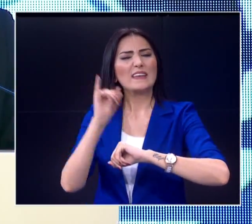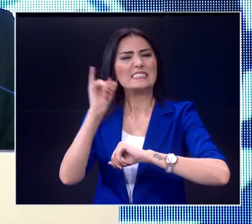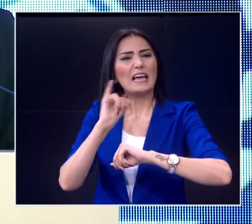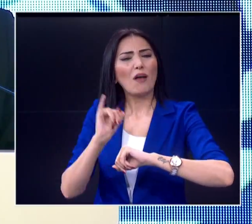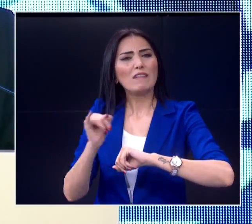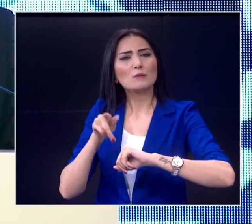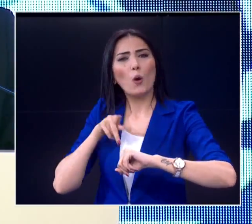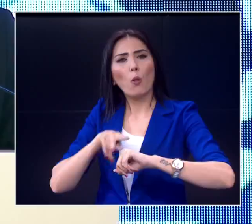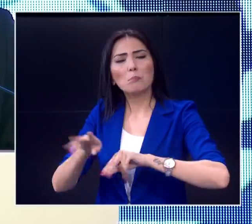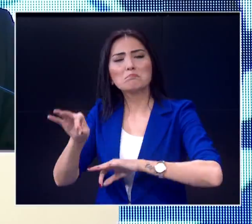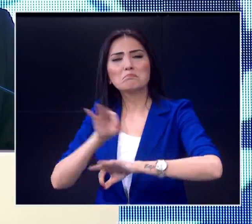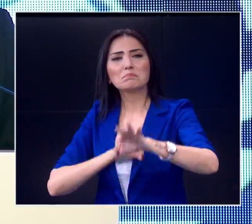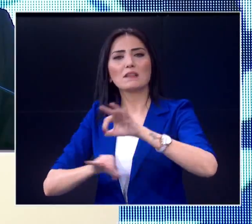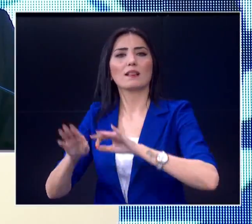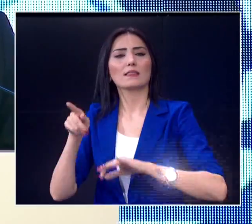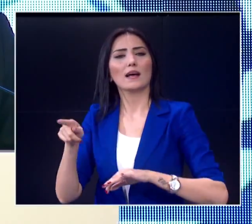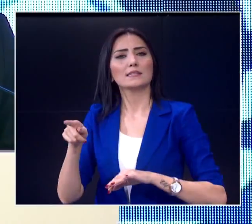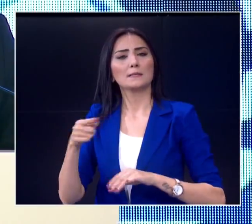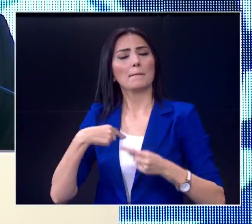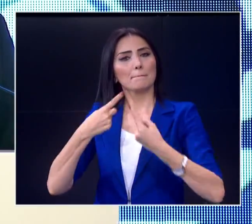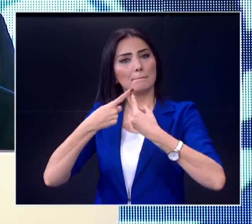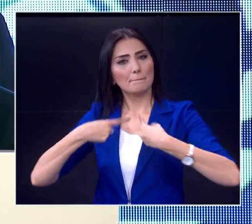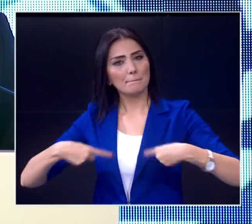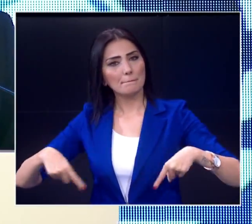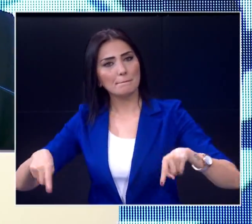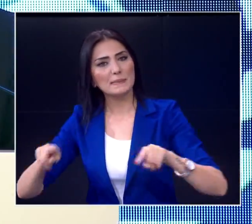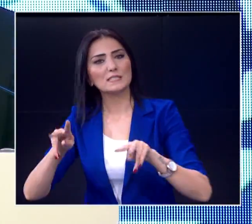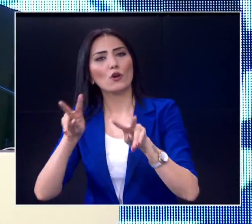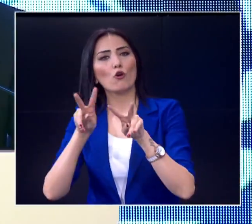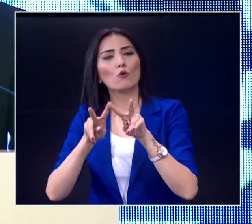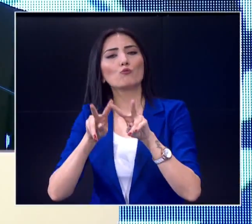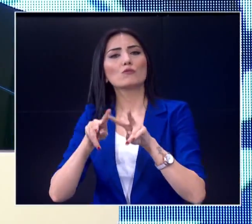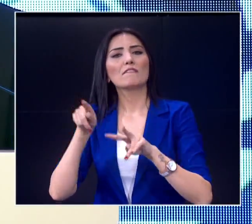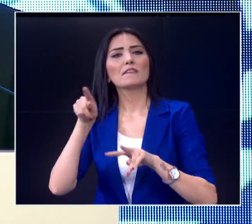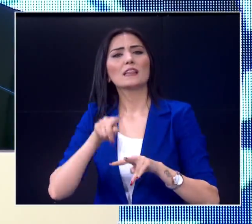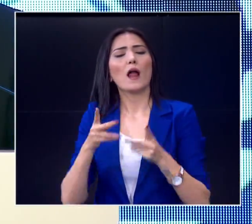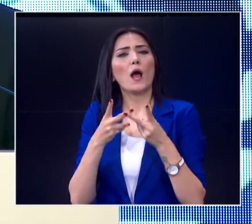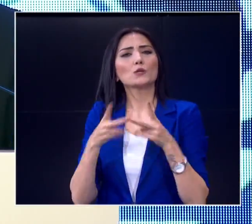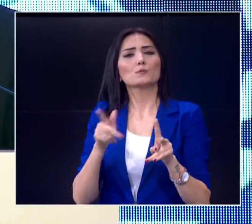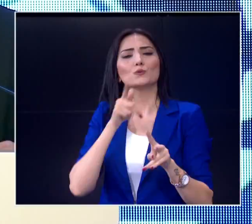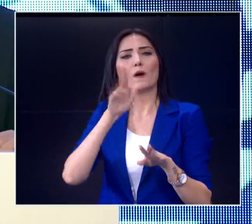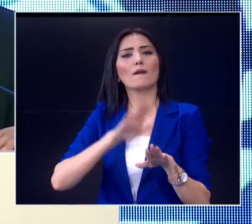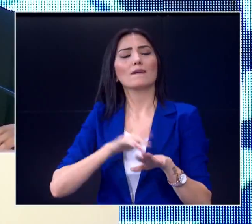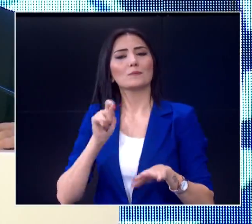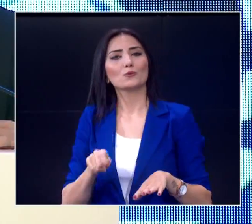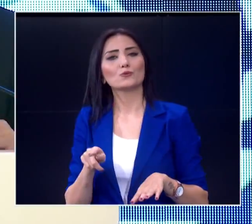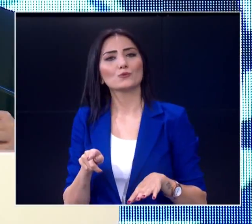zayıflatmaya yönelik planlamalardır. Biz müttefiklerimize açık bir çağrı yapıyoruz.